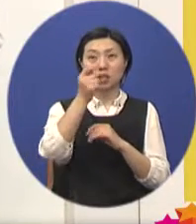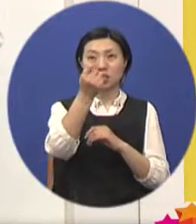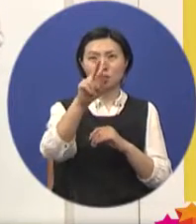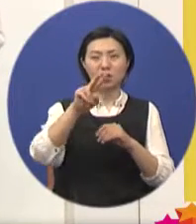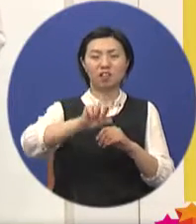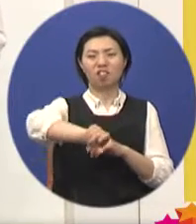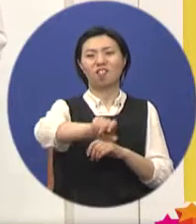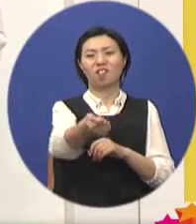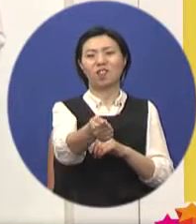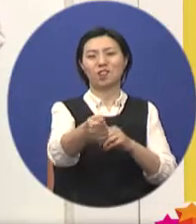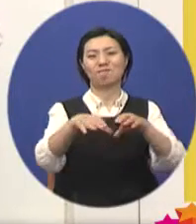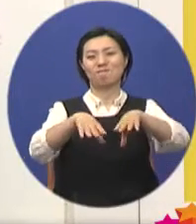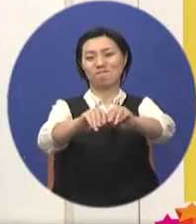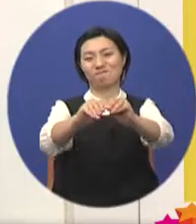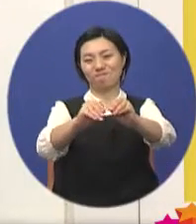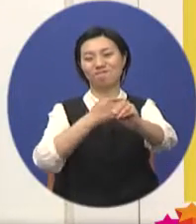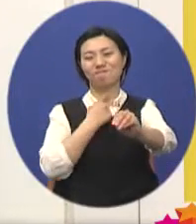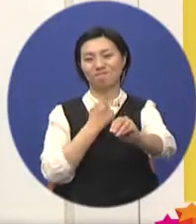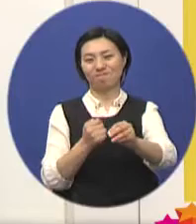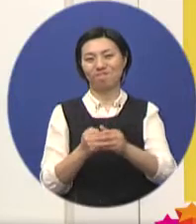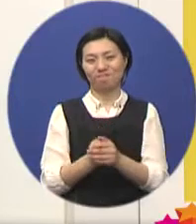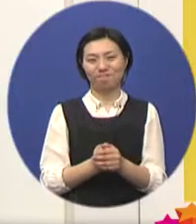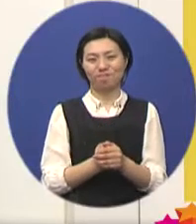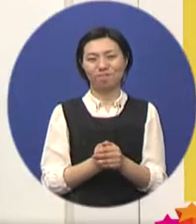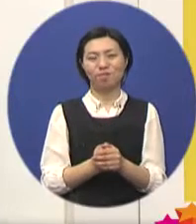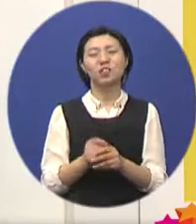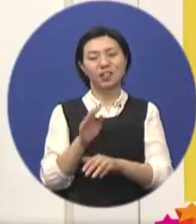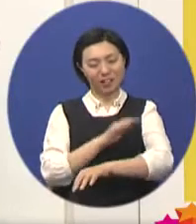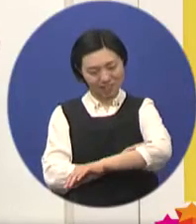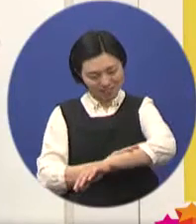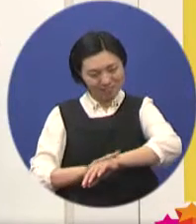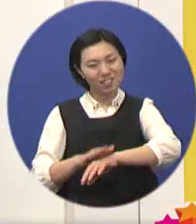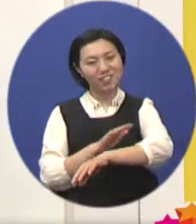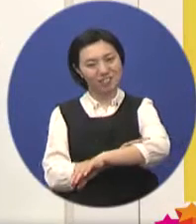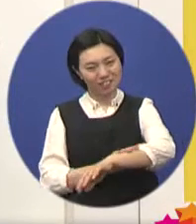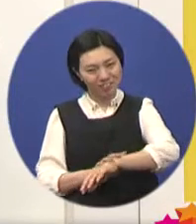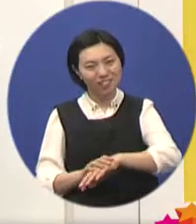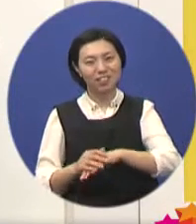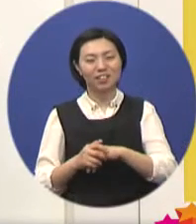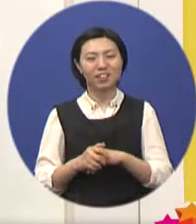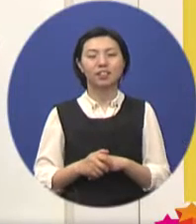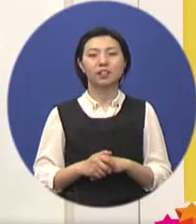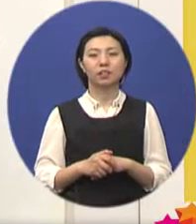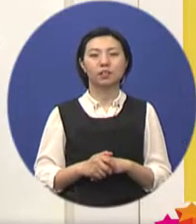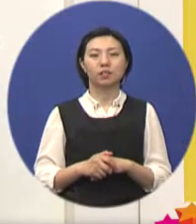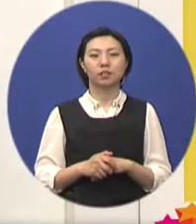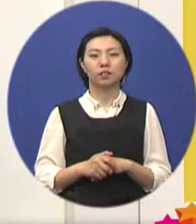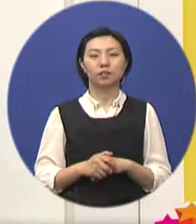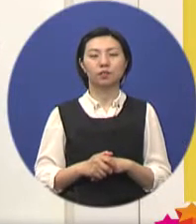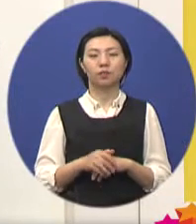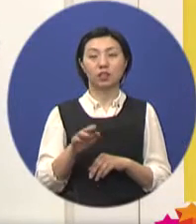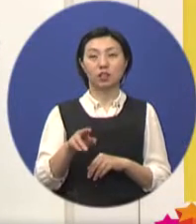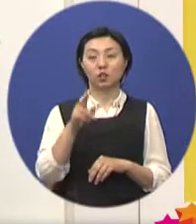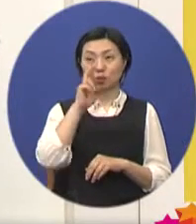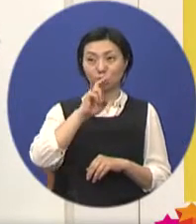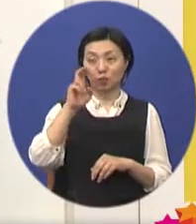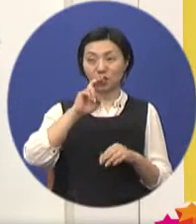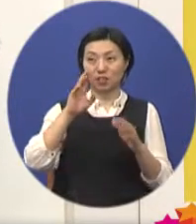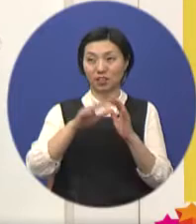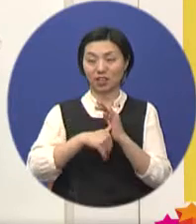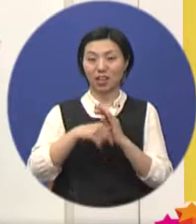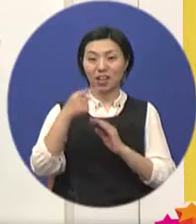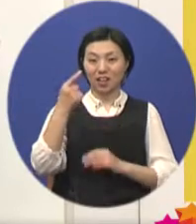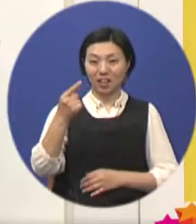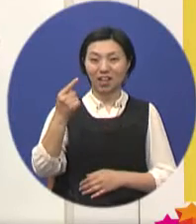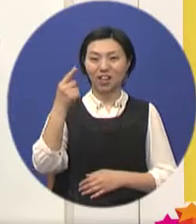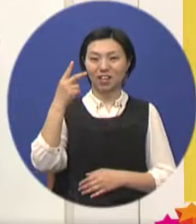아이고 잘하셨어요. 해가지고. 잘하셨어요. 네. 예, 테레비 어머니. 예, 그러니까 뭐 여쭤볼게요. 이거 할 때요. 네. 하나,